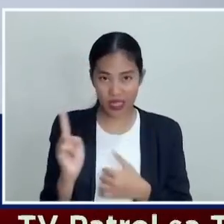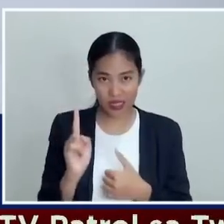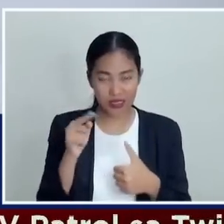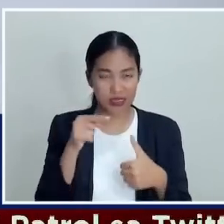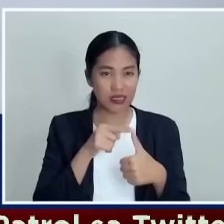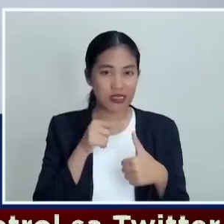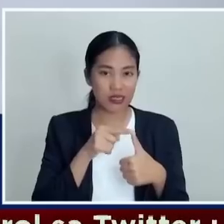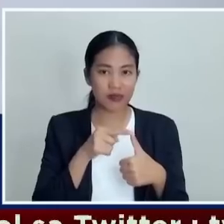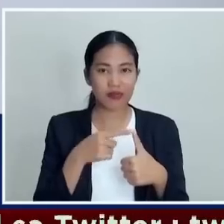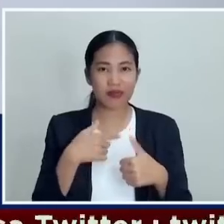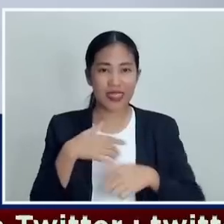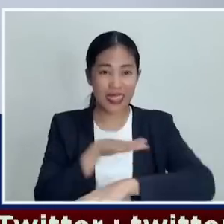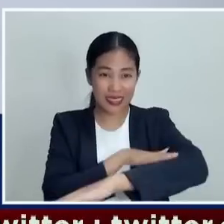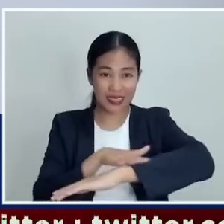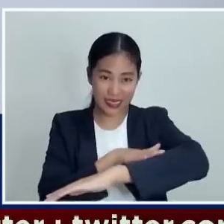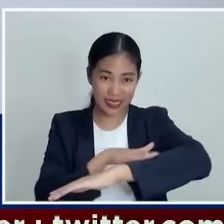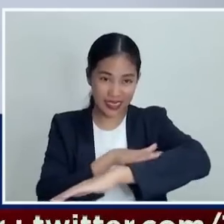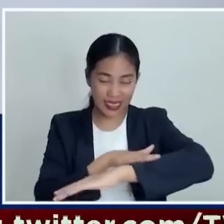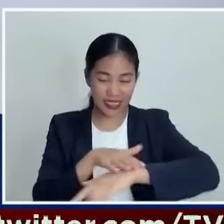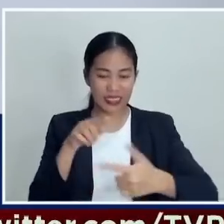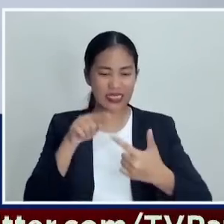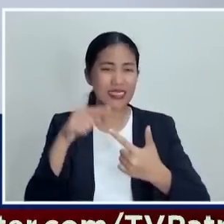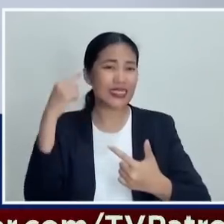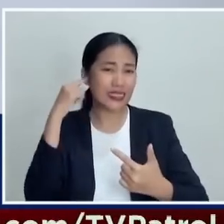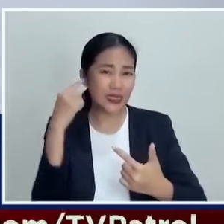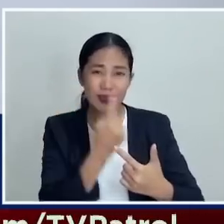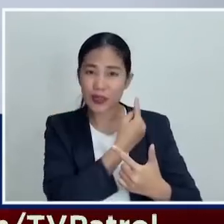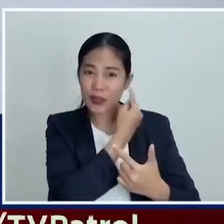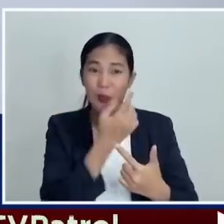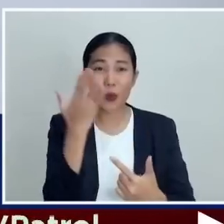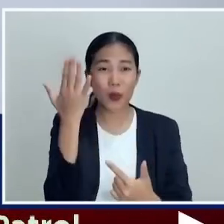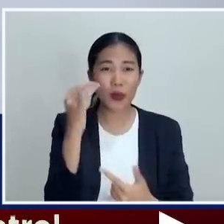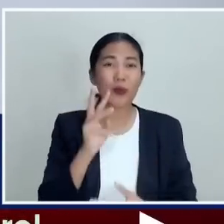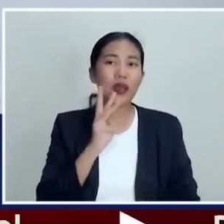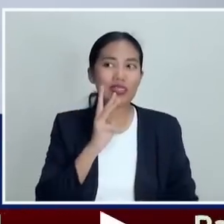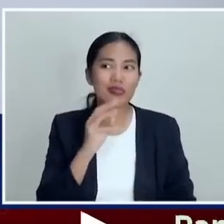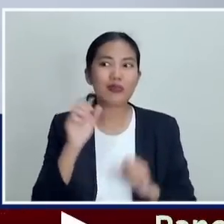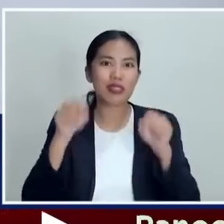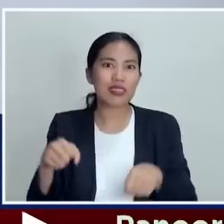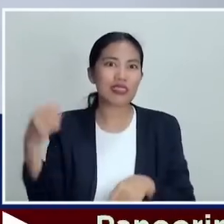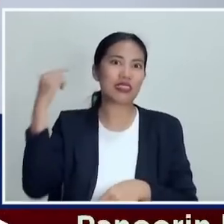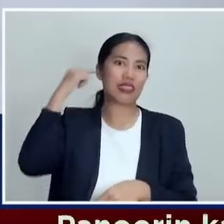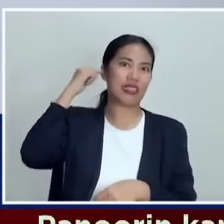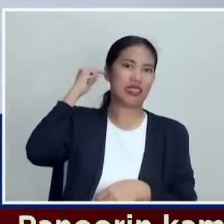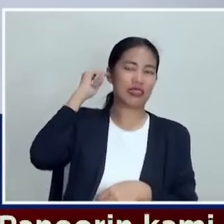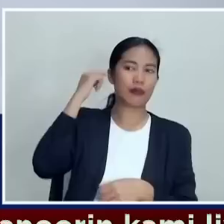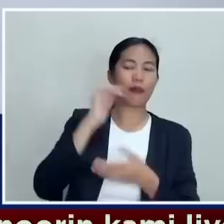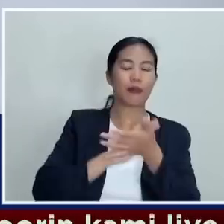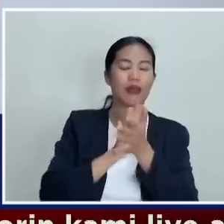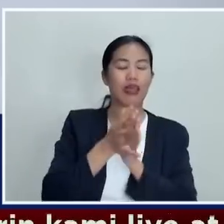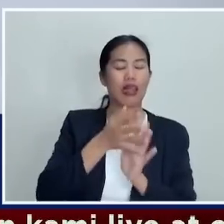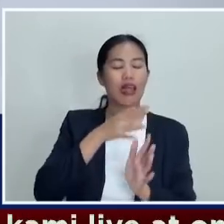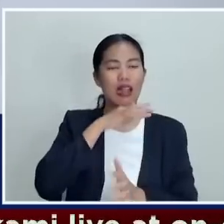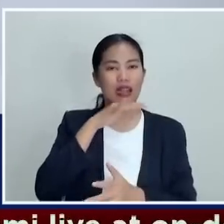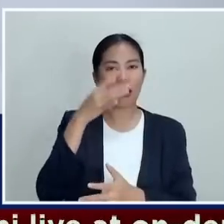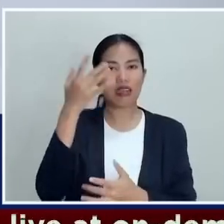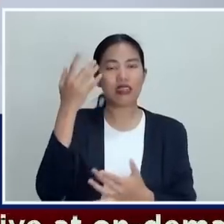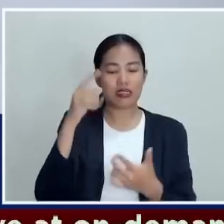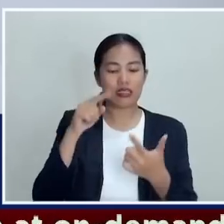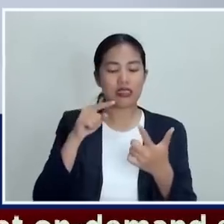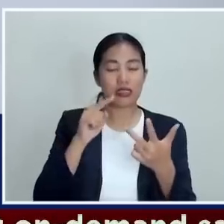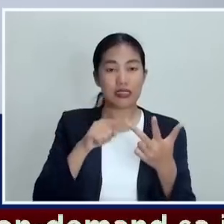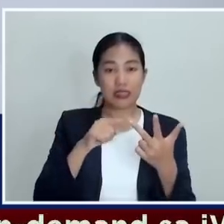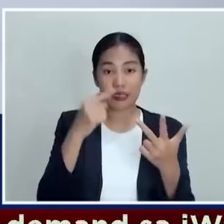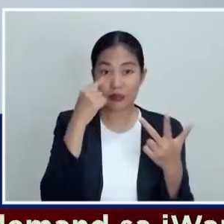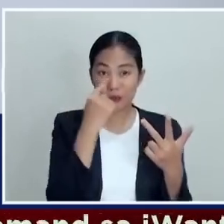sa balat, sakit sa tenga, pwedeng pumasok ang tubig sa loob ng tenga at magka-infeksyon. Sakit sa mata, you get sore eyes also,